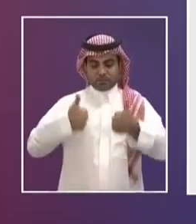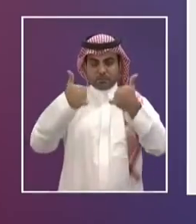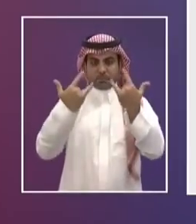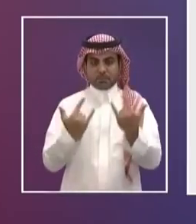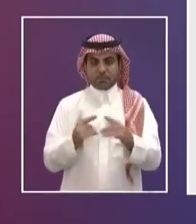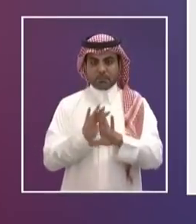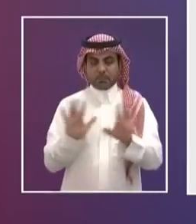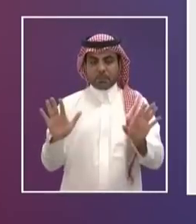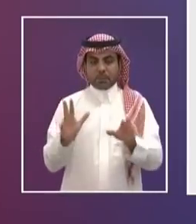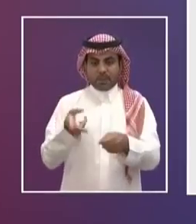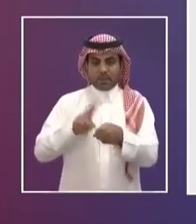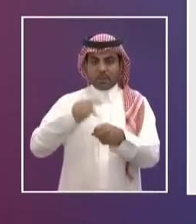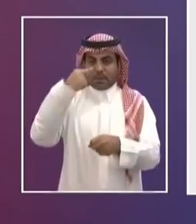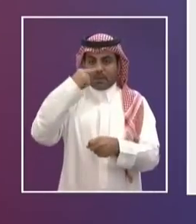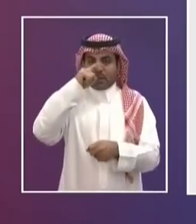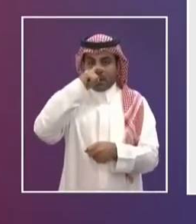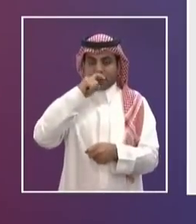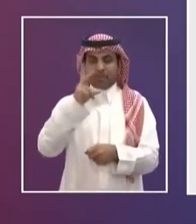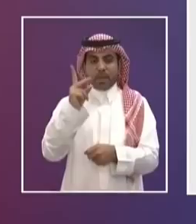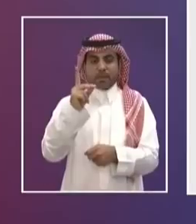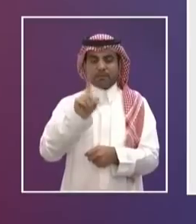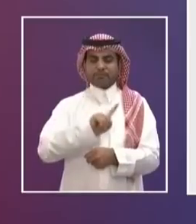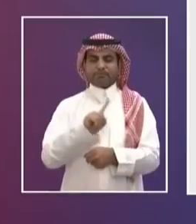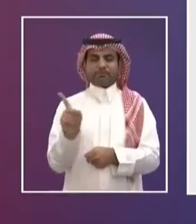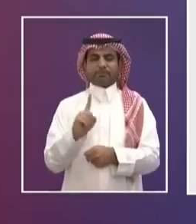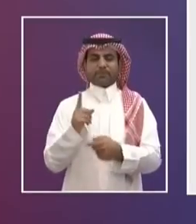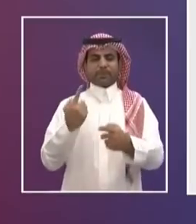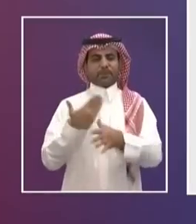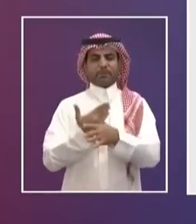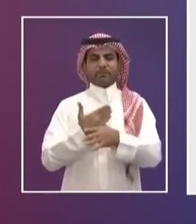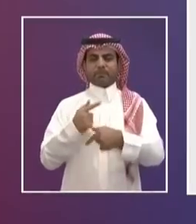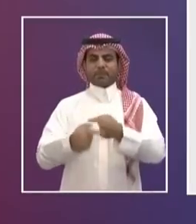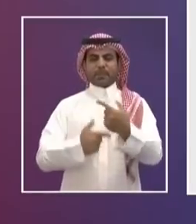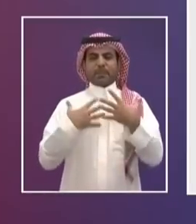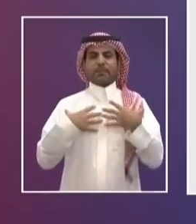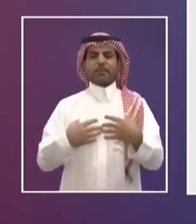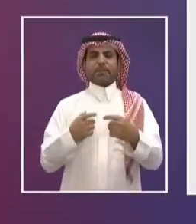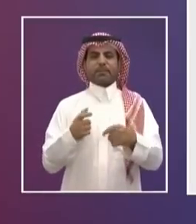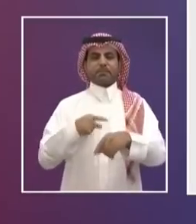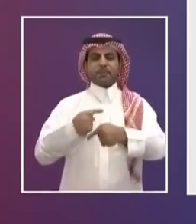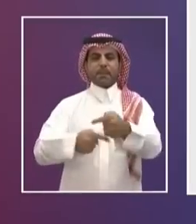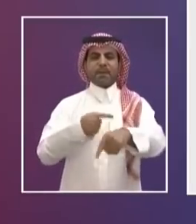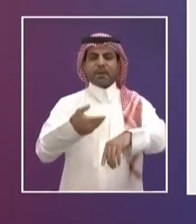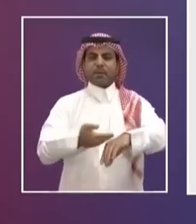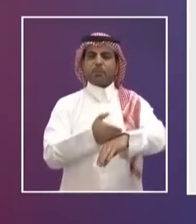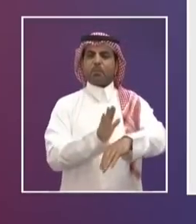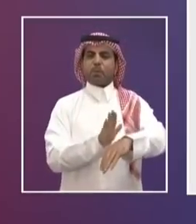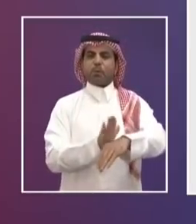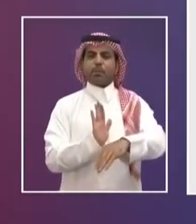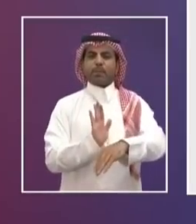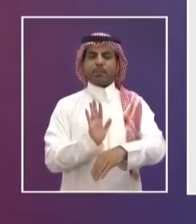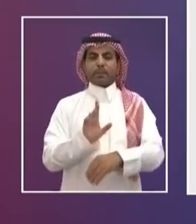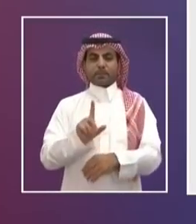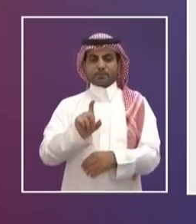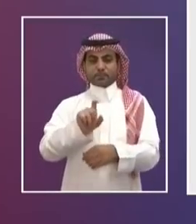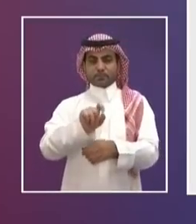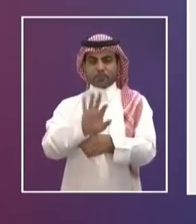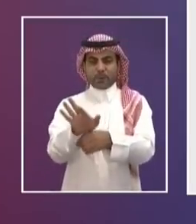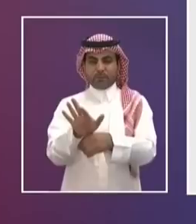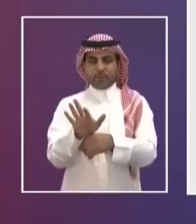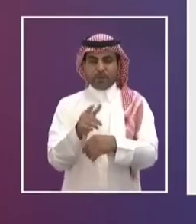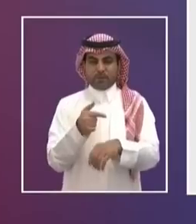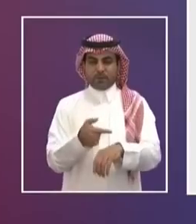الحالات أخذ المسحة الثانية لتأكيد التعافي أو استمرار الإصابة. وما يتعلق